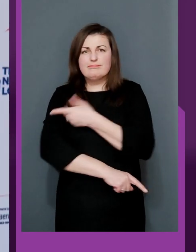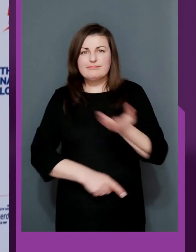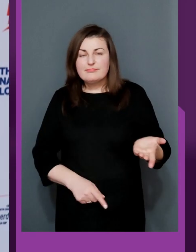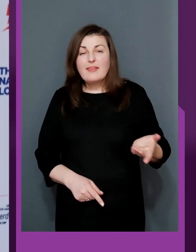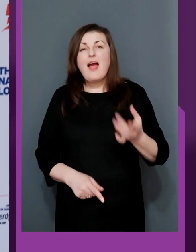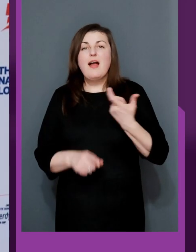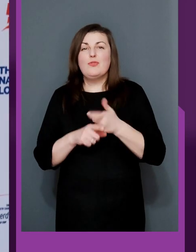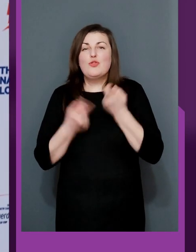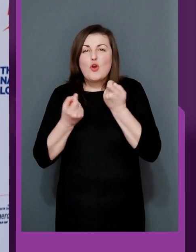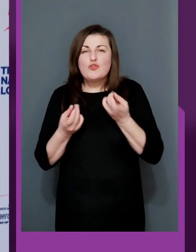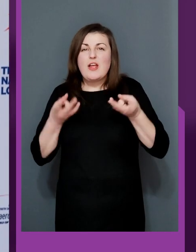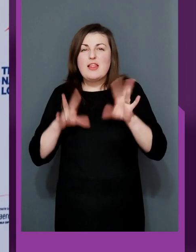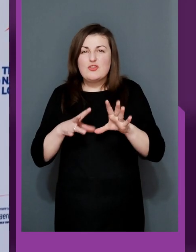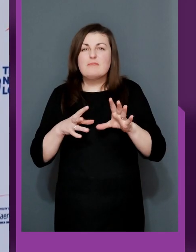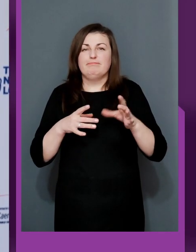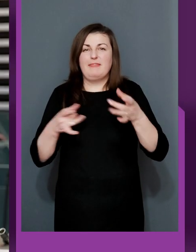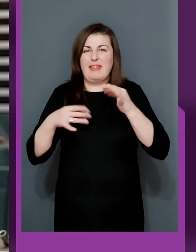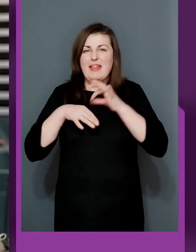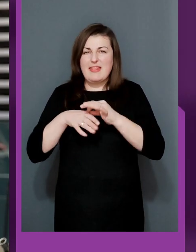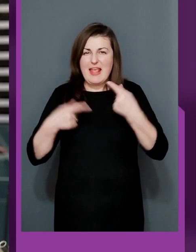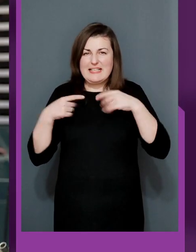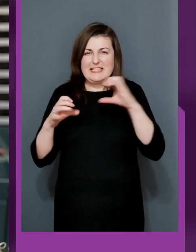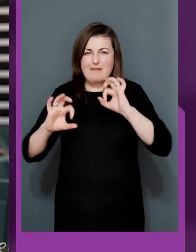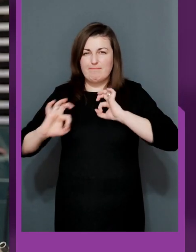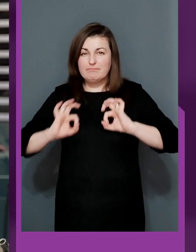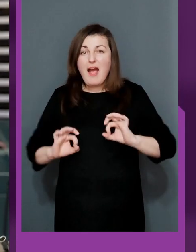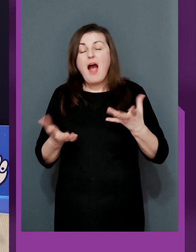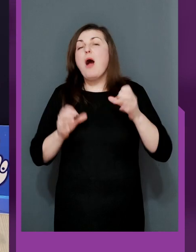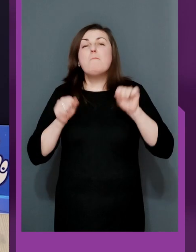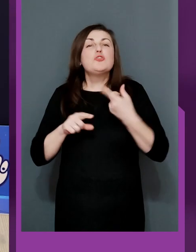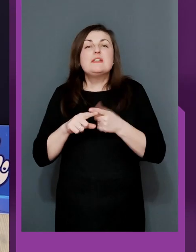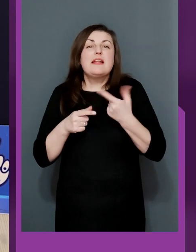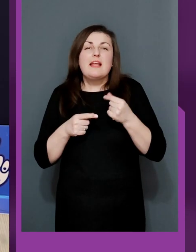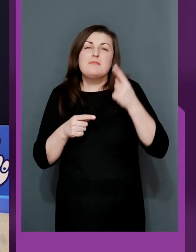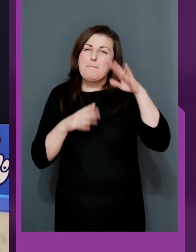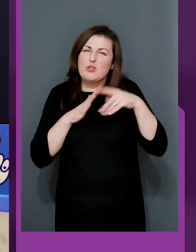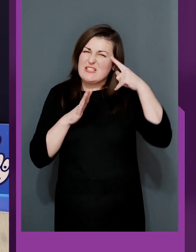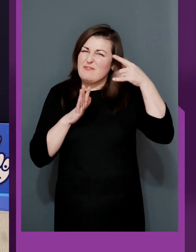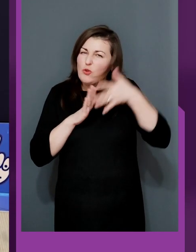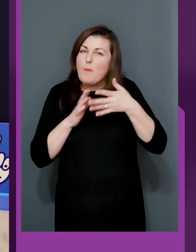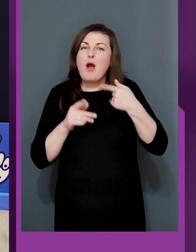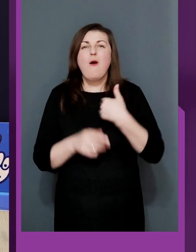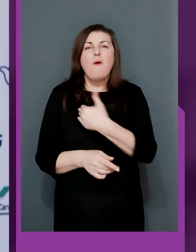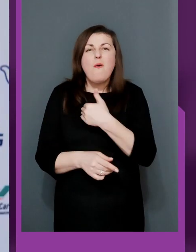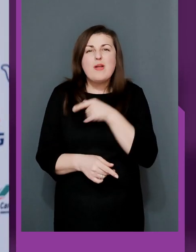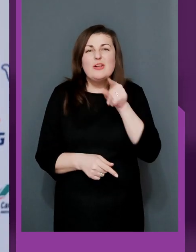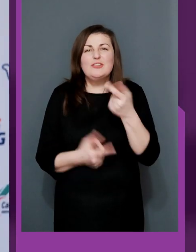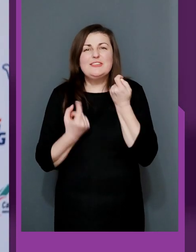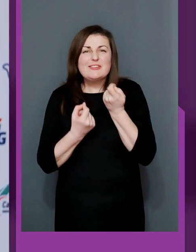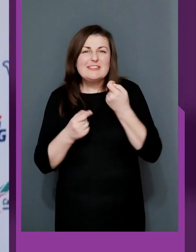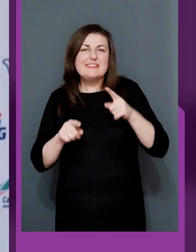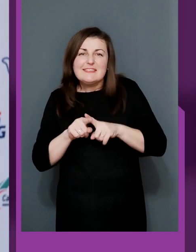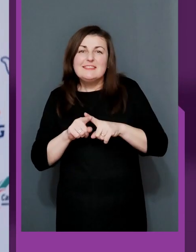сильно трошки лишилось нців на тілі Але можливо це десь в підсвідомості мене хотілось його трохи